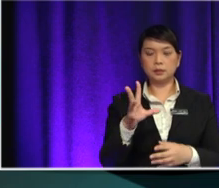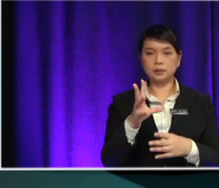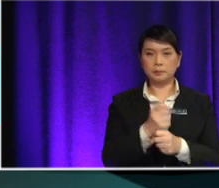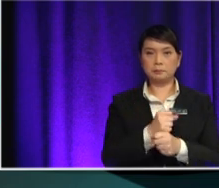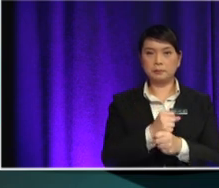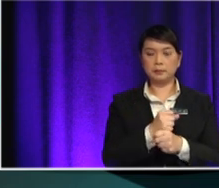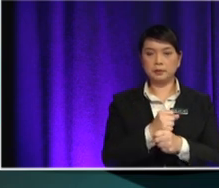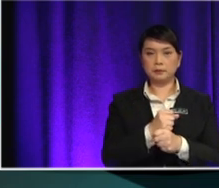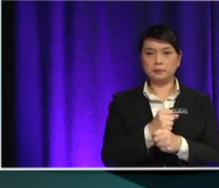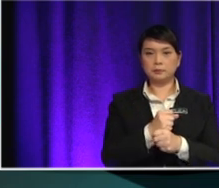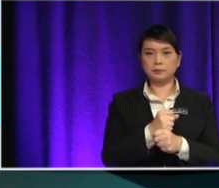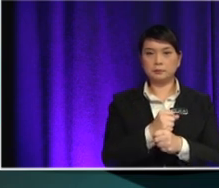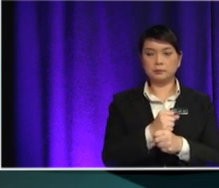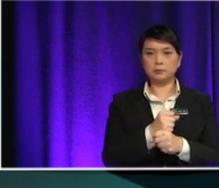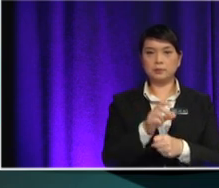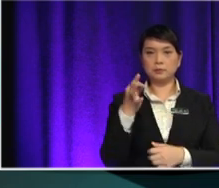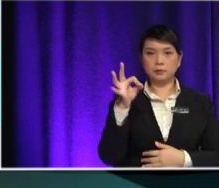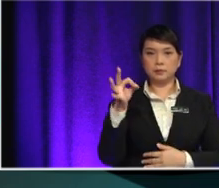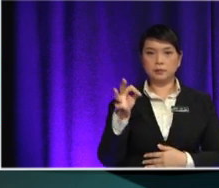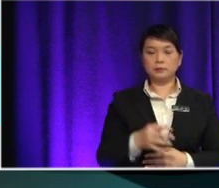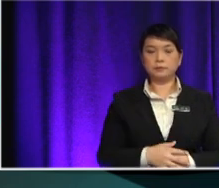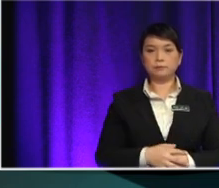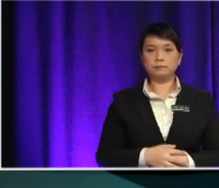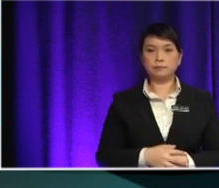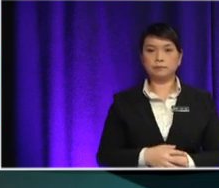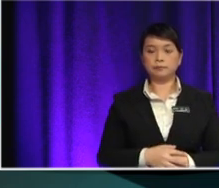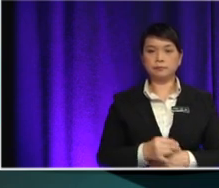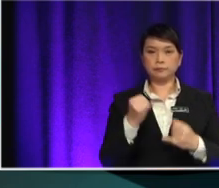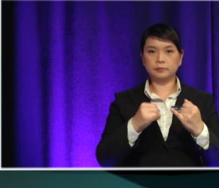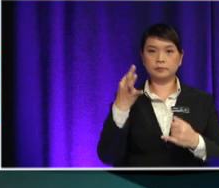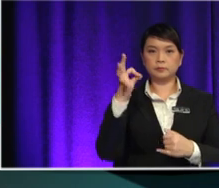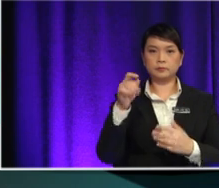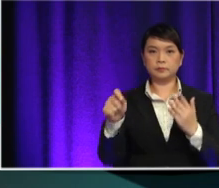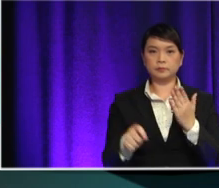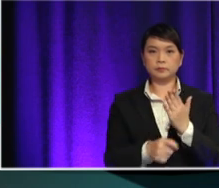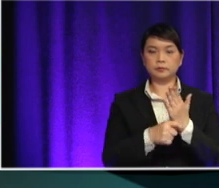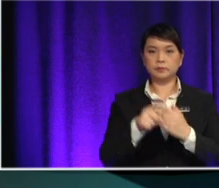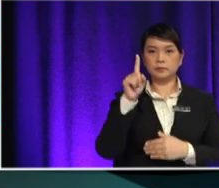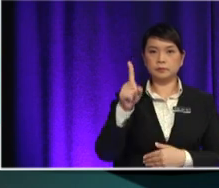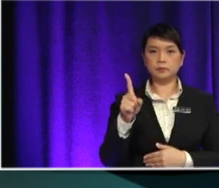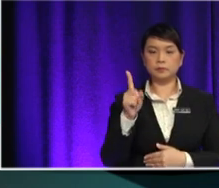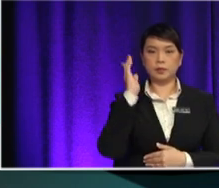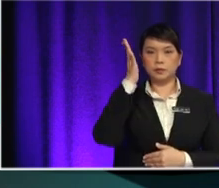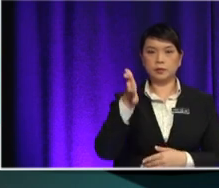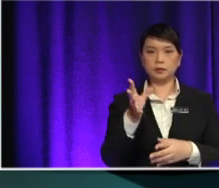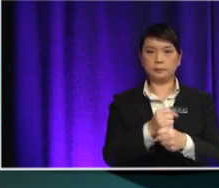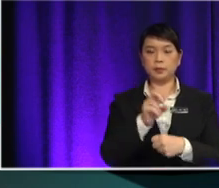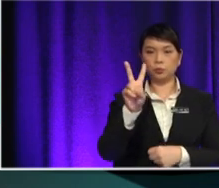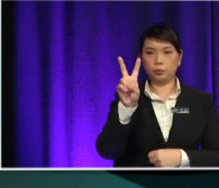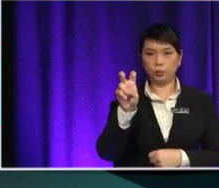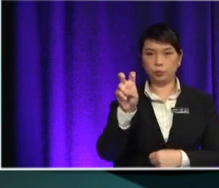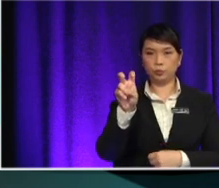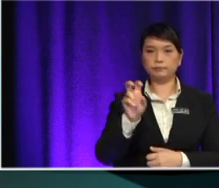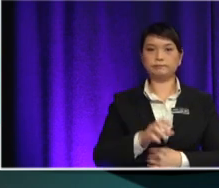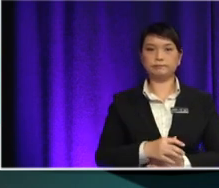kita 19. Akan dapat jawapan 19 dan akhir sekali 19 kita tambah dengan 1. Dapat 20.